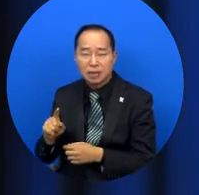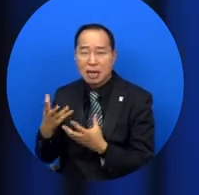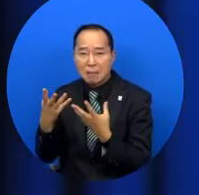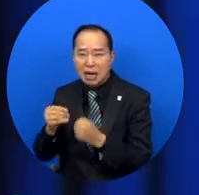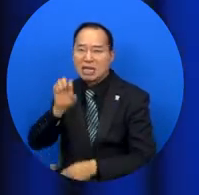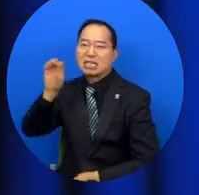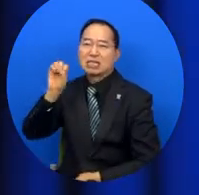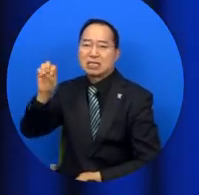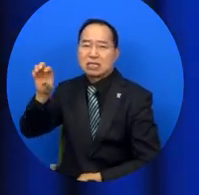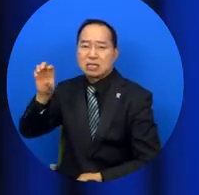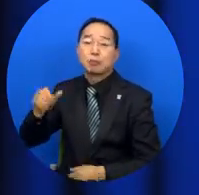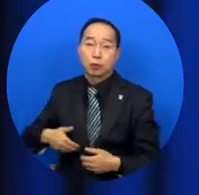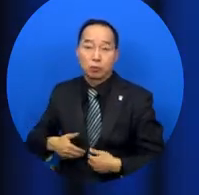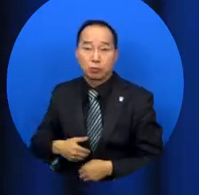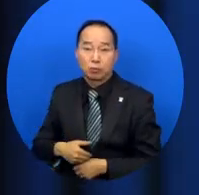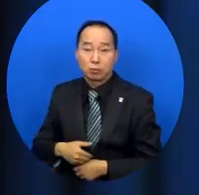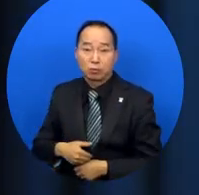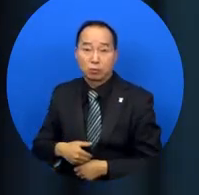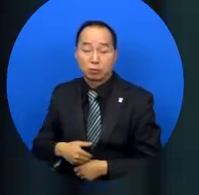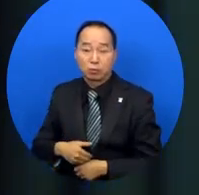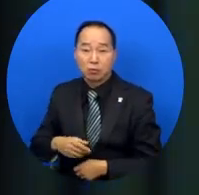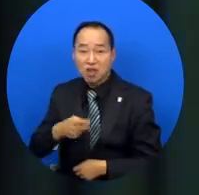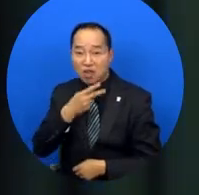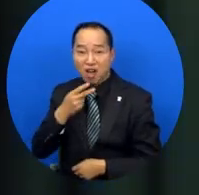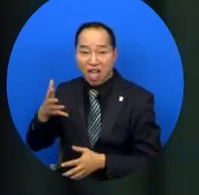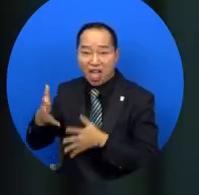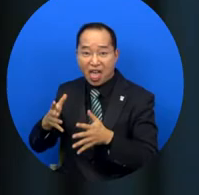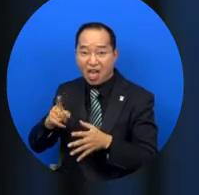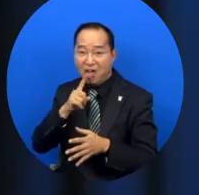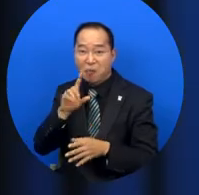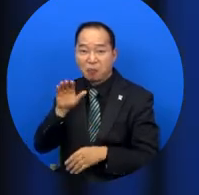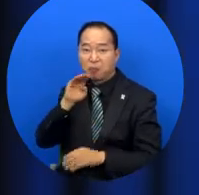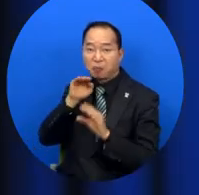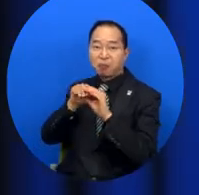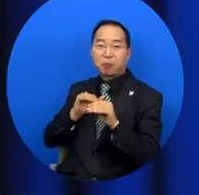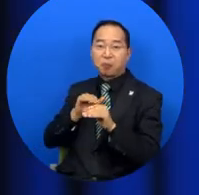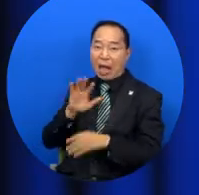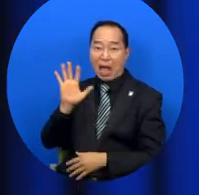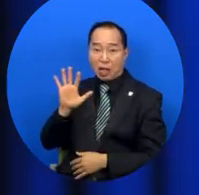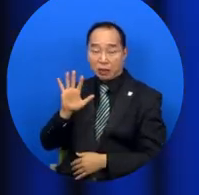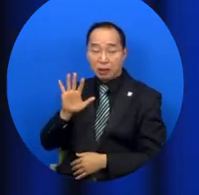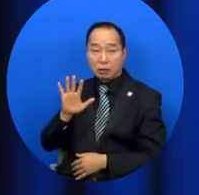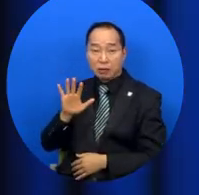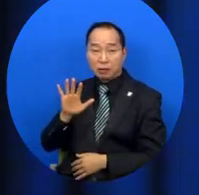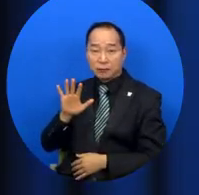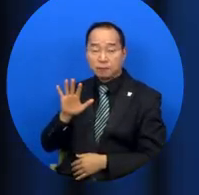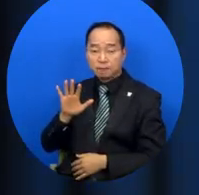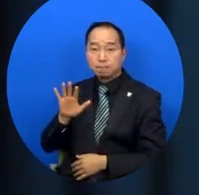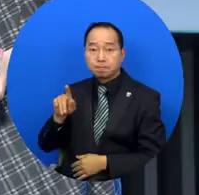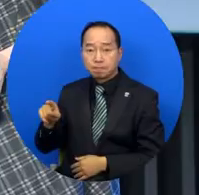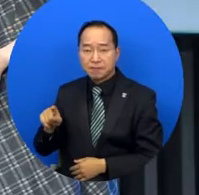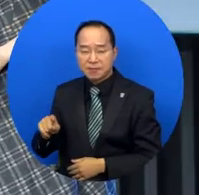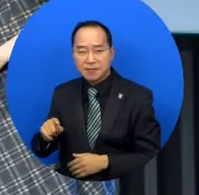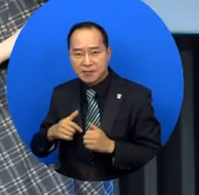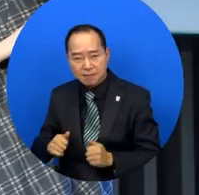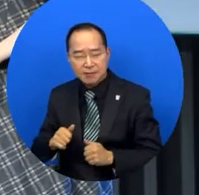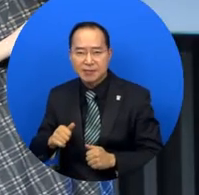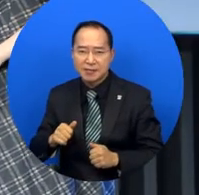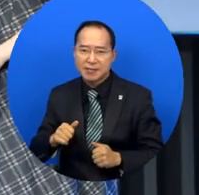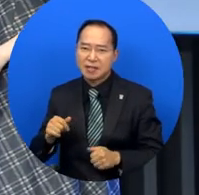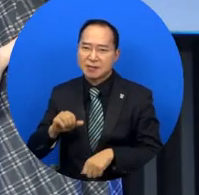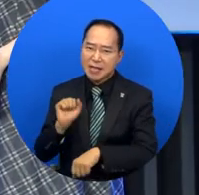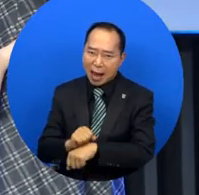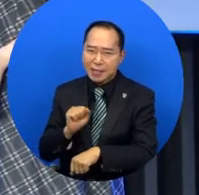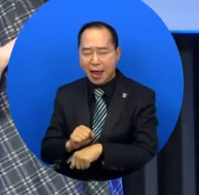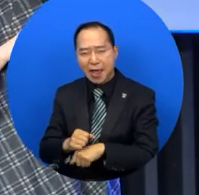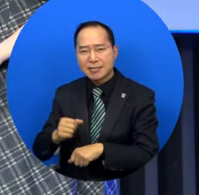돼요. 못할수록 더 해야 돼요. 내가 이 나라 와서 영어 이 정도 해주면 나 잘하는 거다 이런 자세로 저 사람이